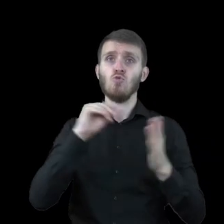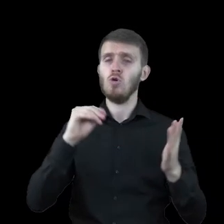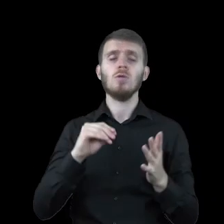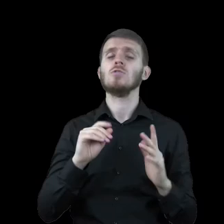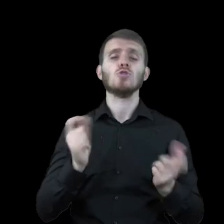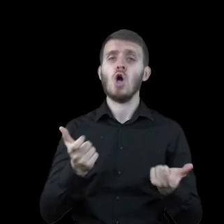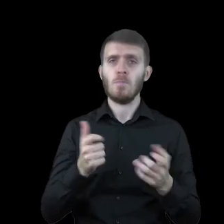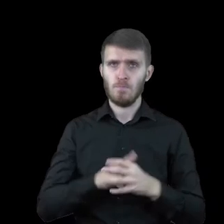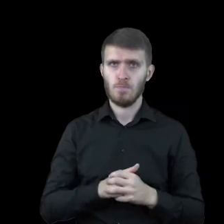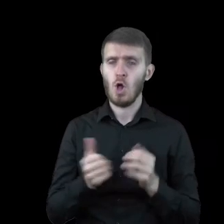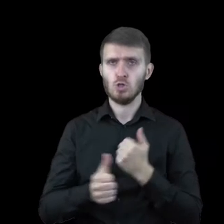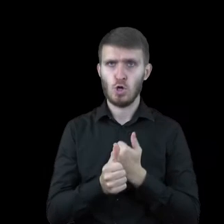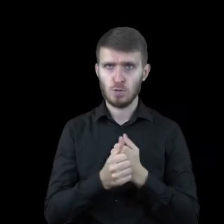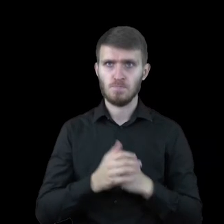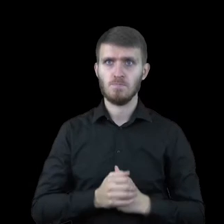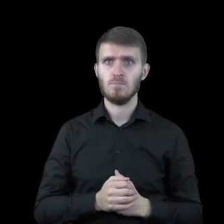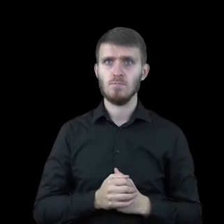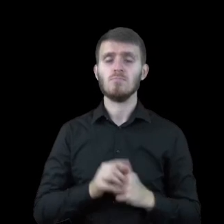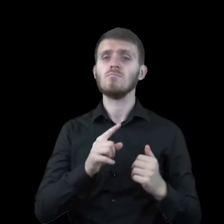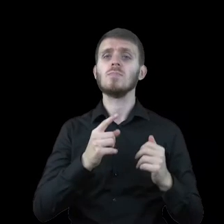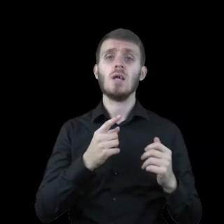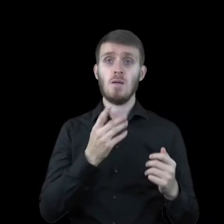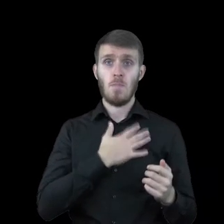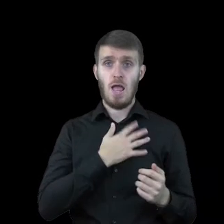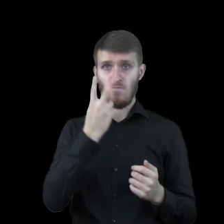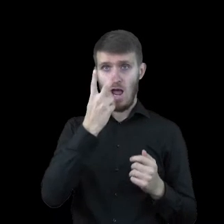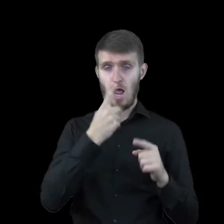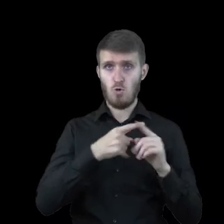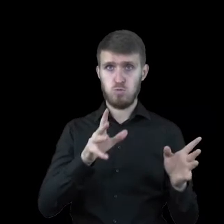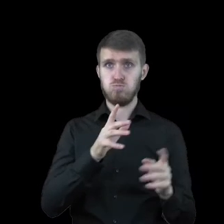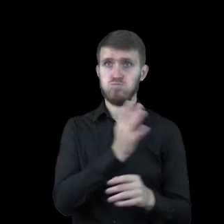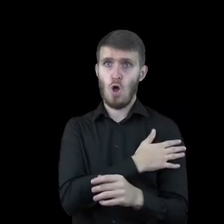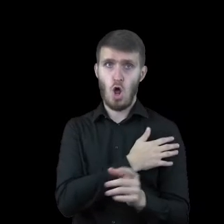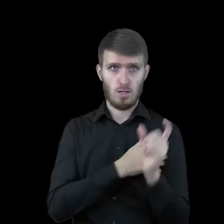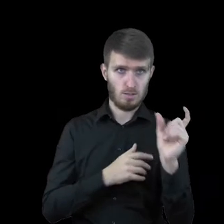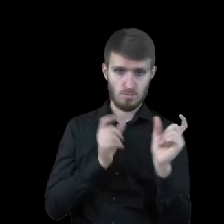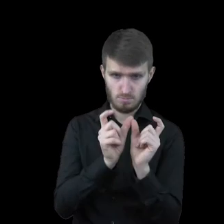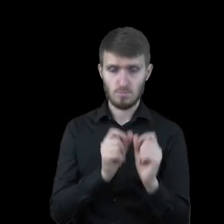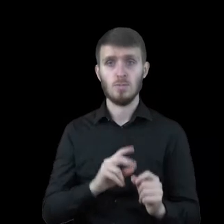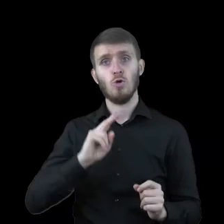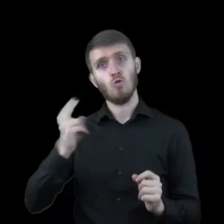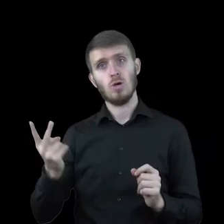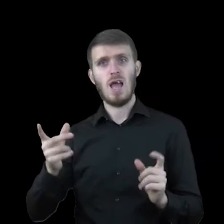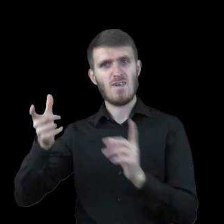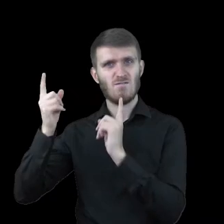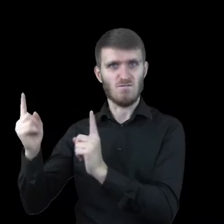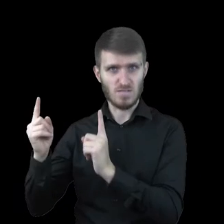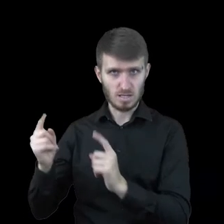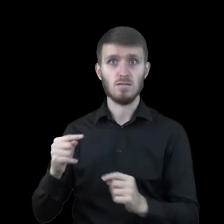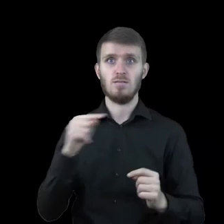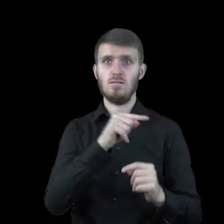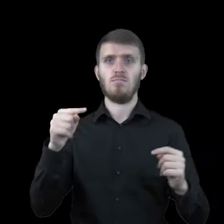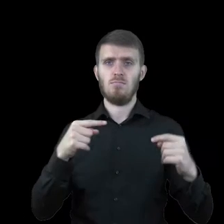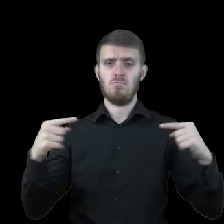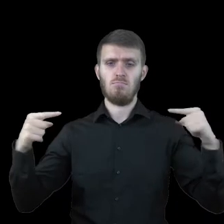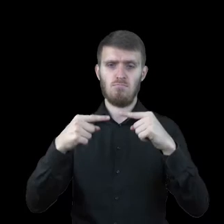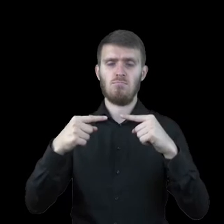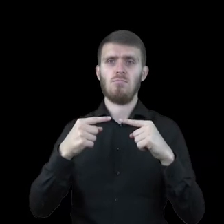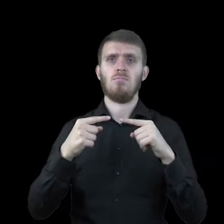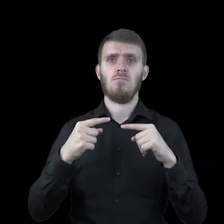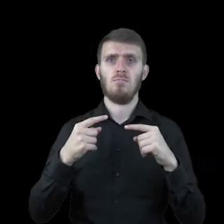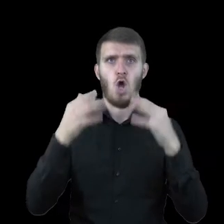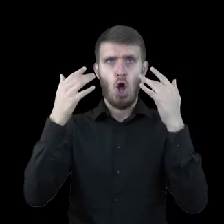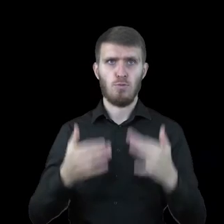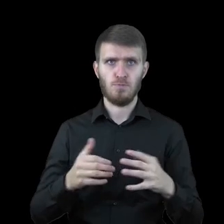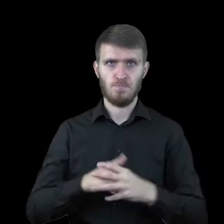twierdzenie Pitagorasa mówi nam, jaka jest zależność pomiędzy długościami boku w trójkącie prostokątnym. Więc nazwiemy sobie te boki